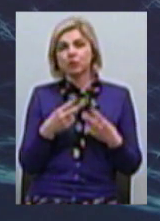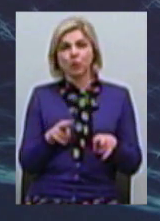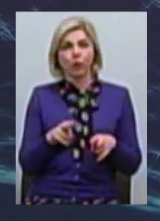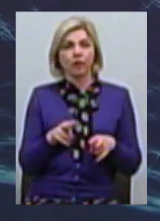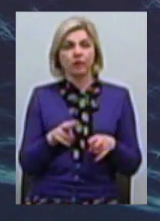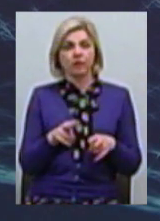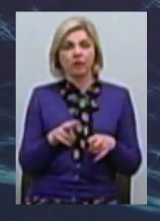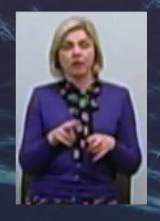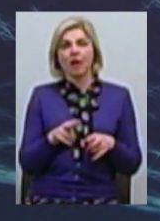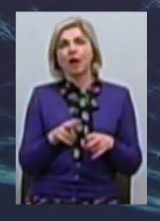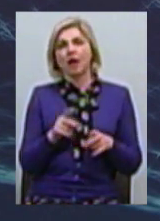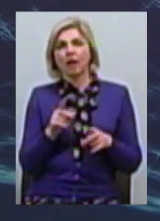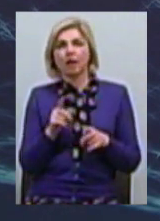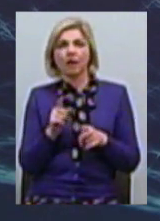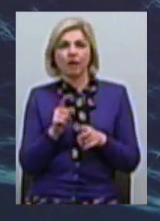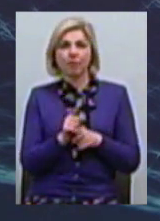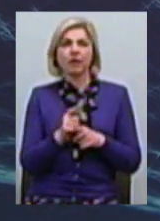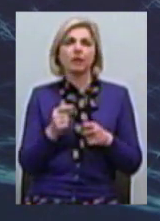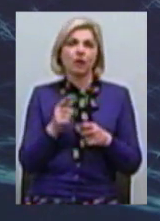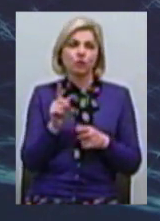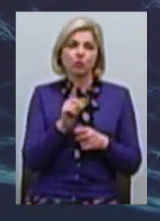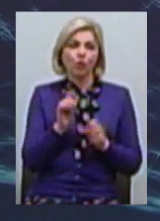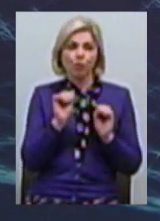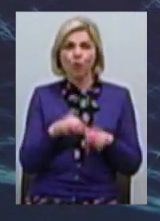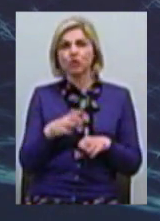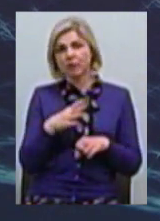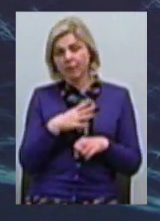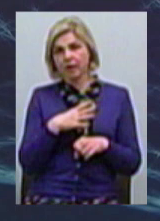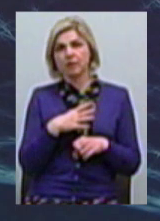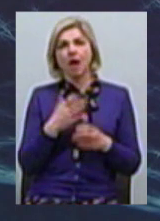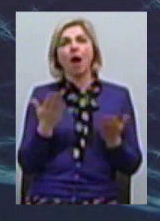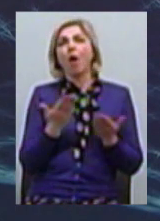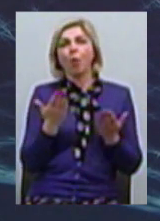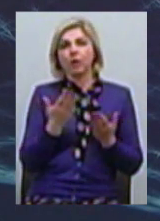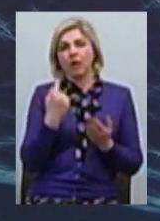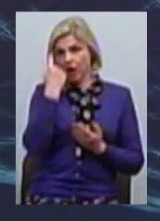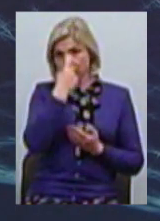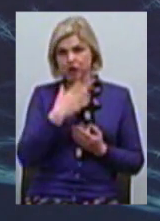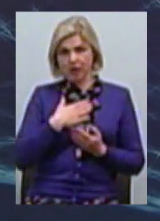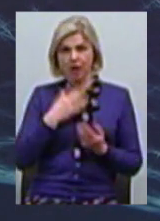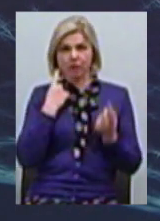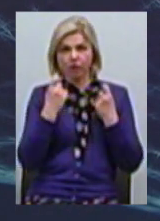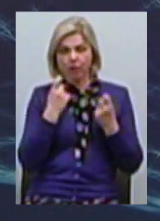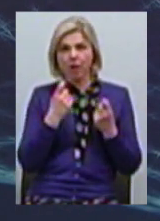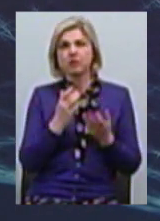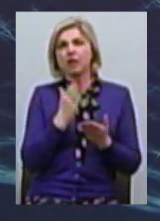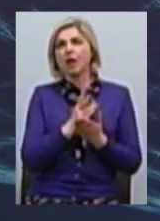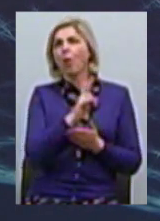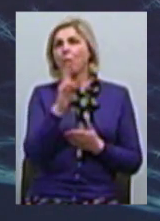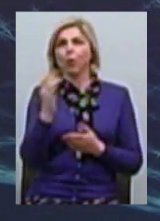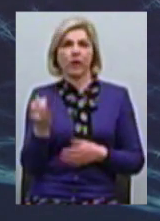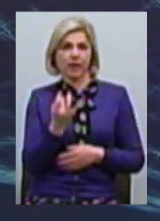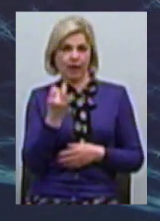быть, перегибать палку и говорить, что все наши персональные данные представляют для кого-то какой-то интерес. Несомненно, если я уже